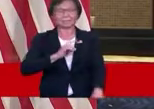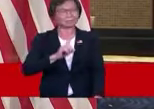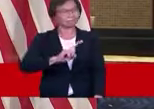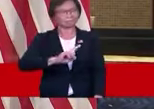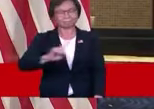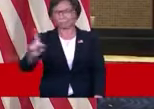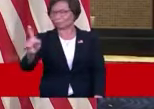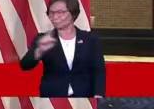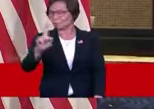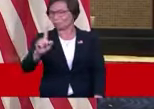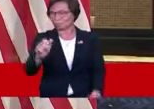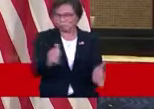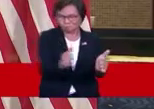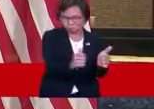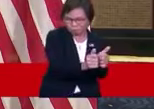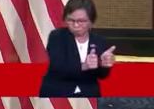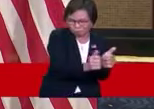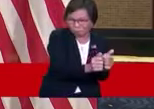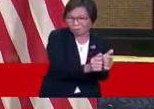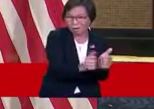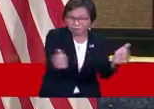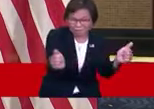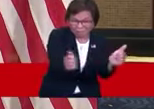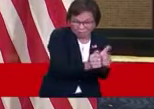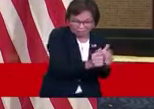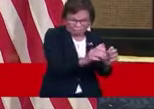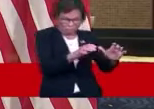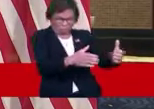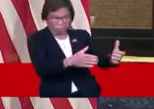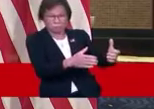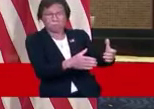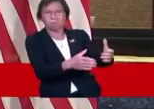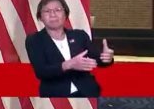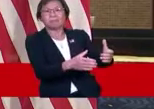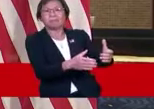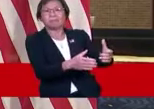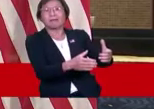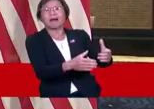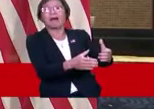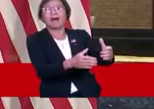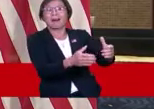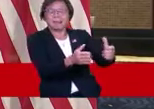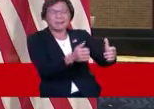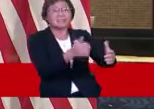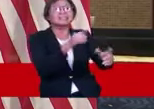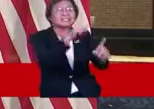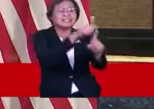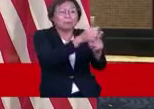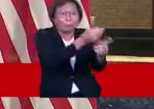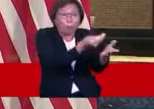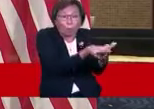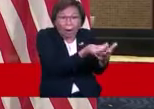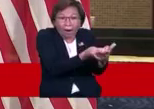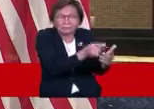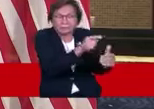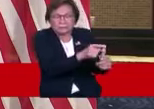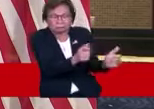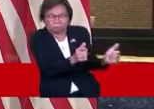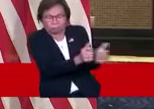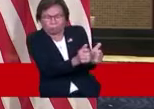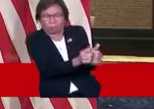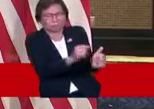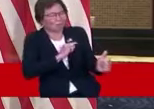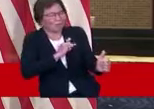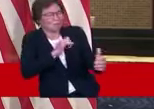sekali-kali bersekongkol dengan kompolan kleptokrat Hai saya sekali-kali tidak akan